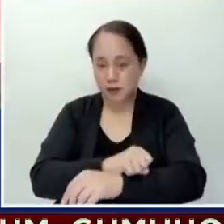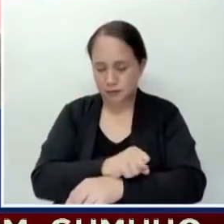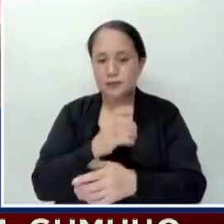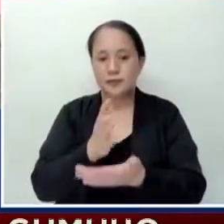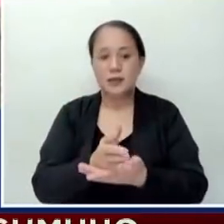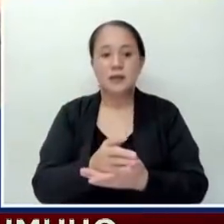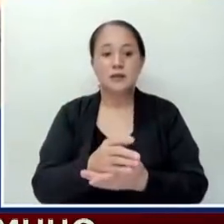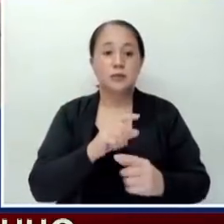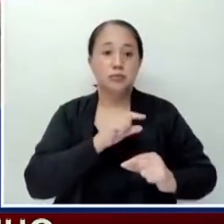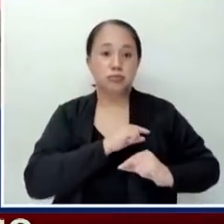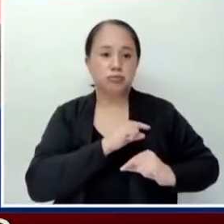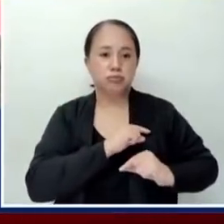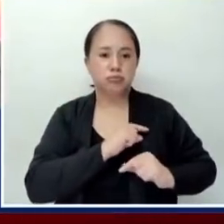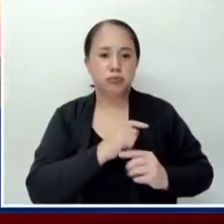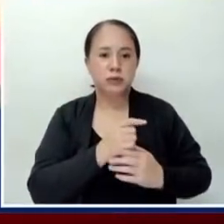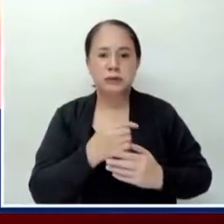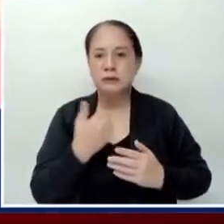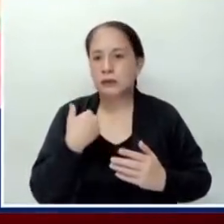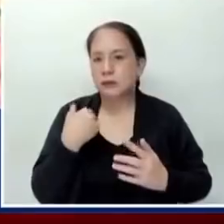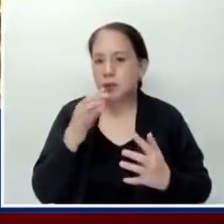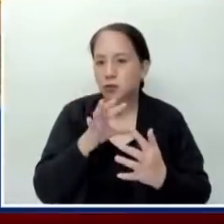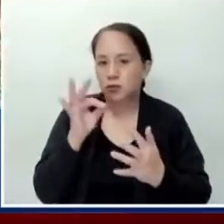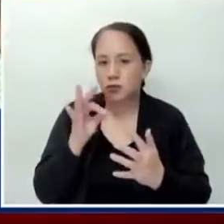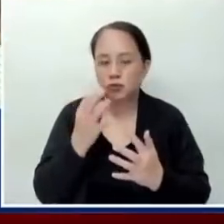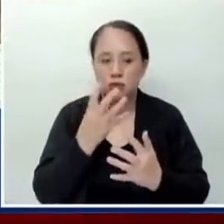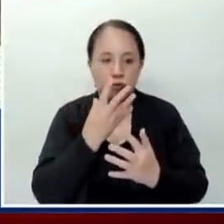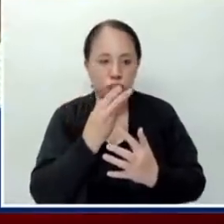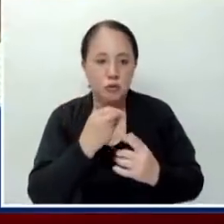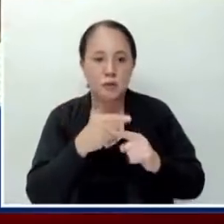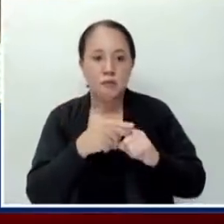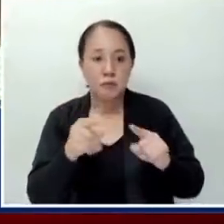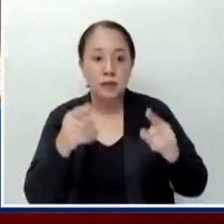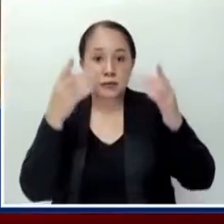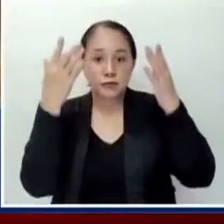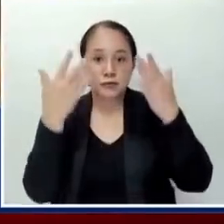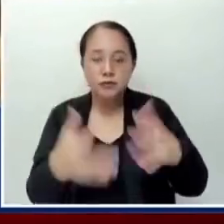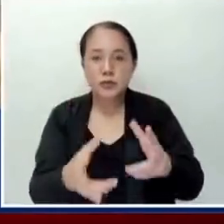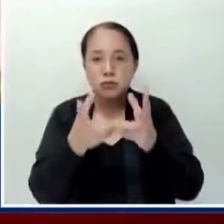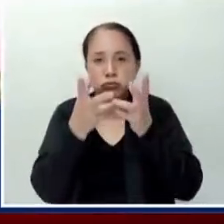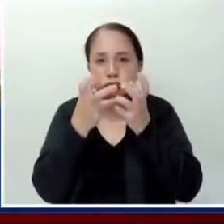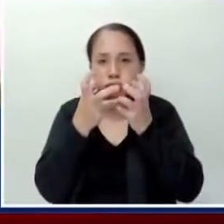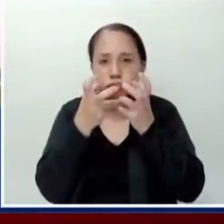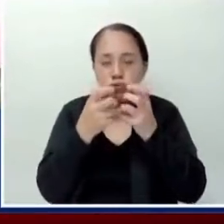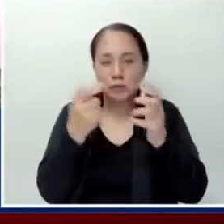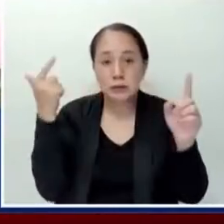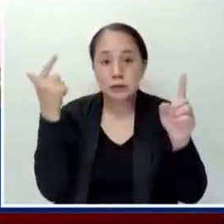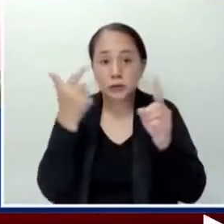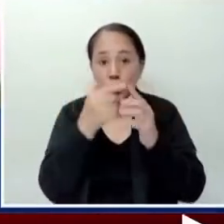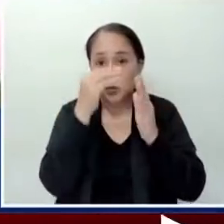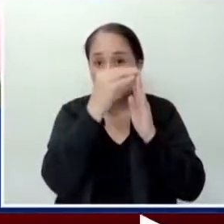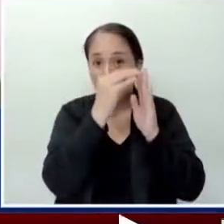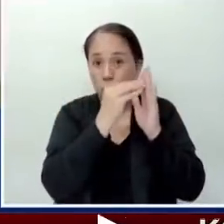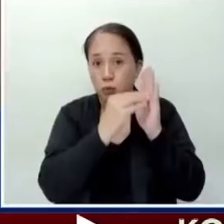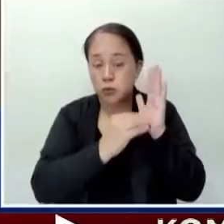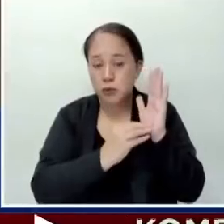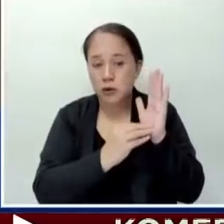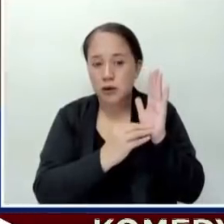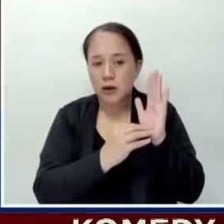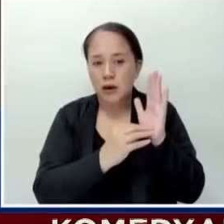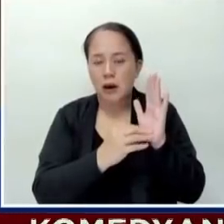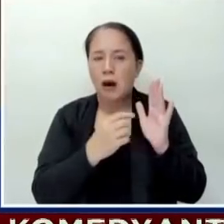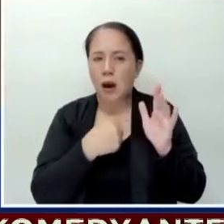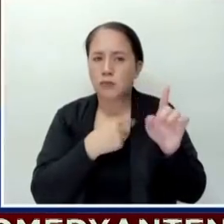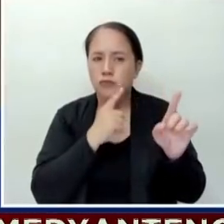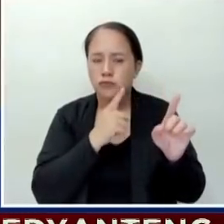Gabriel, wala pang napipisil na kandidato pero matapos marinig ang mga plataforma ng Aksyon. May mga word of honor